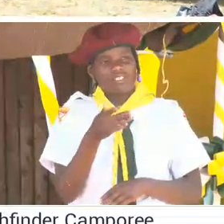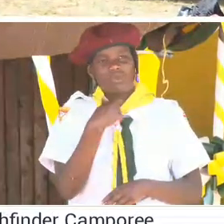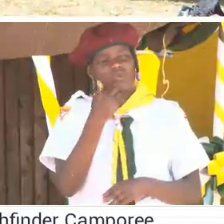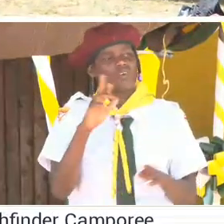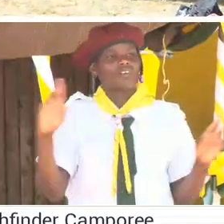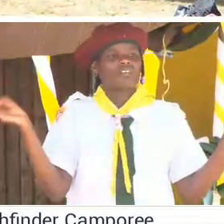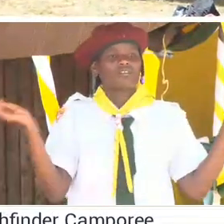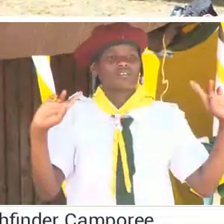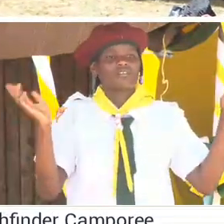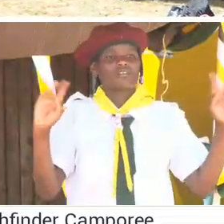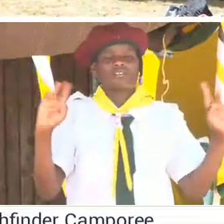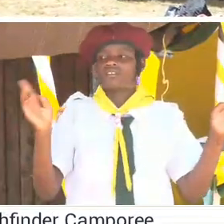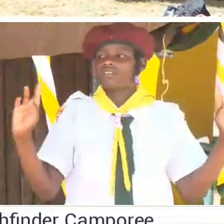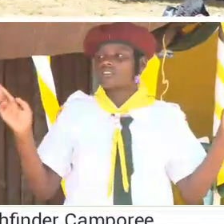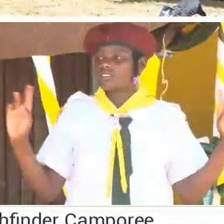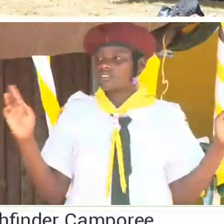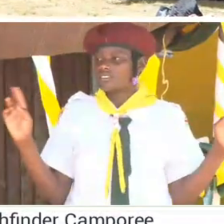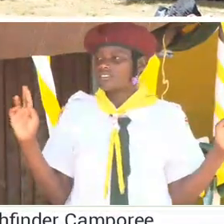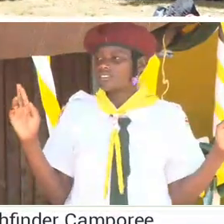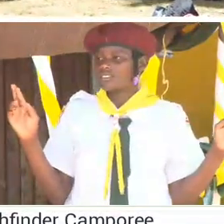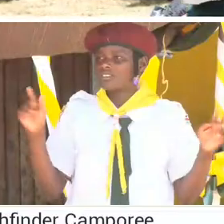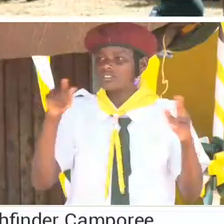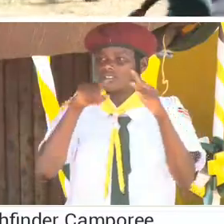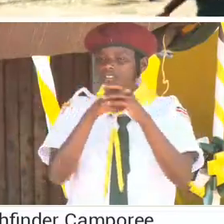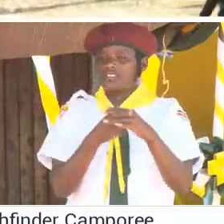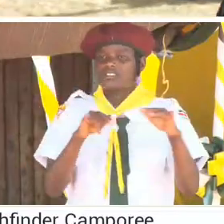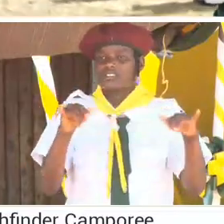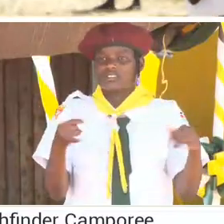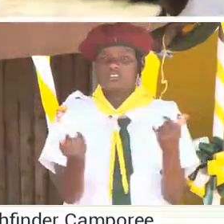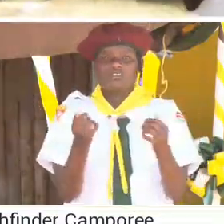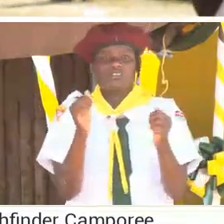tayari. Tayari kuanza upya na Bwana.